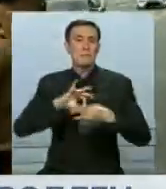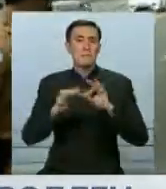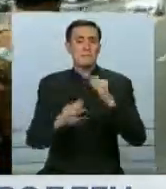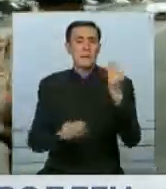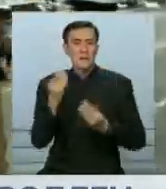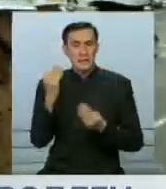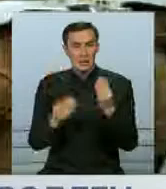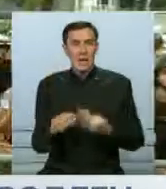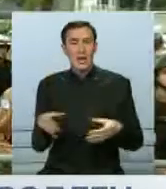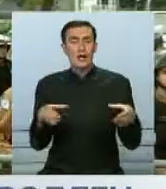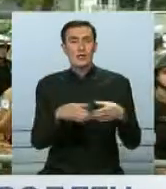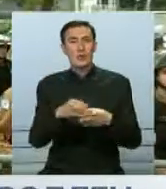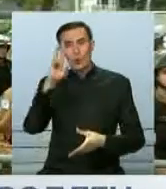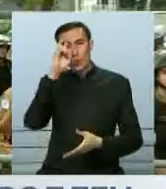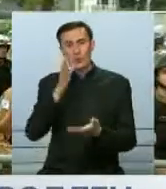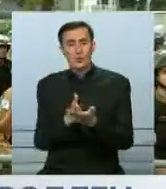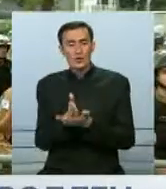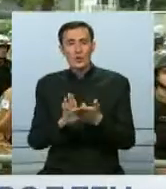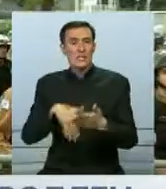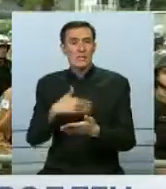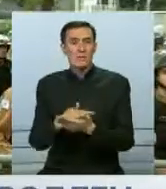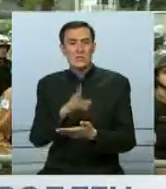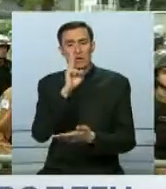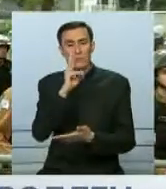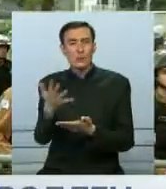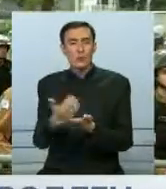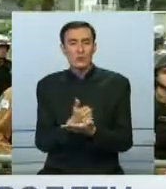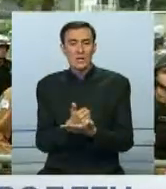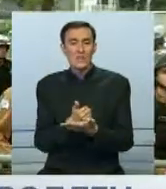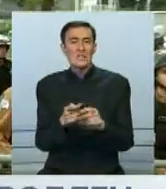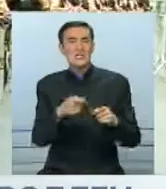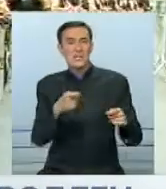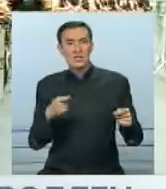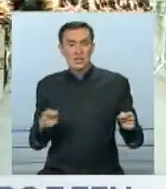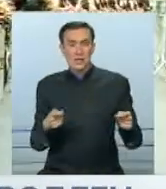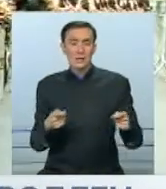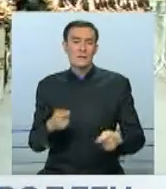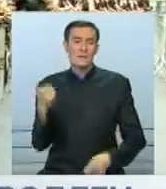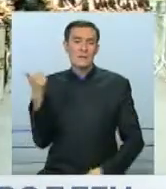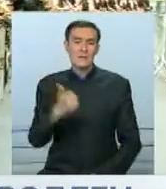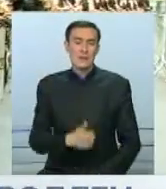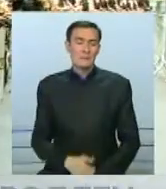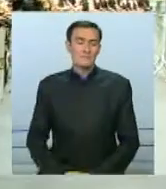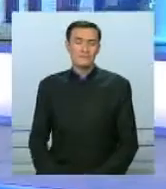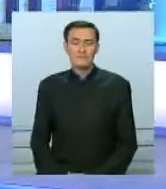игр. Некоторые категории госслужащих до сих пор получают зарплаты с задержкой в несколько недель.